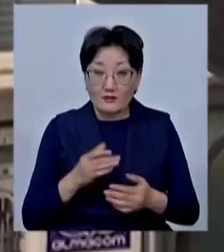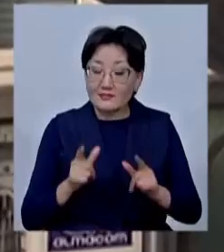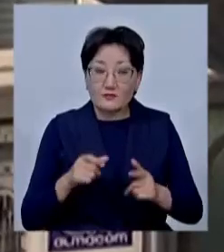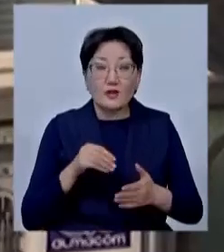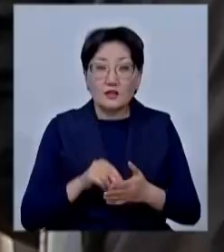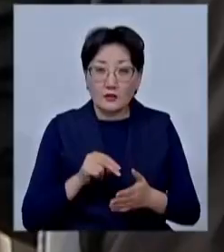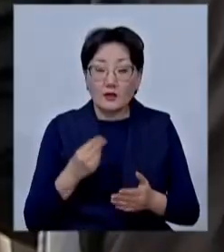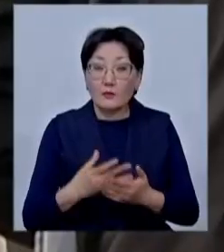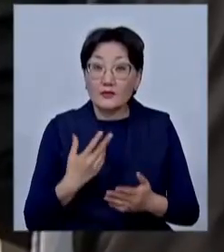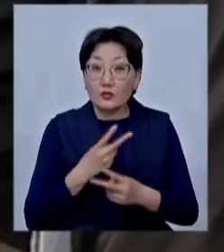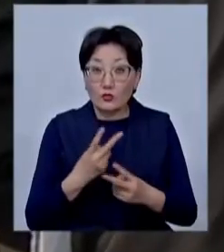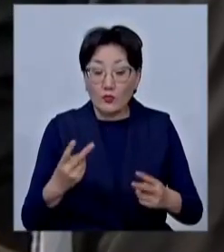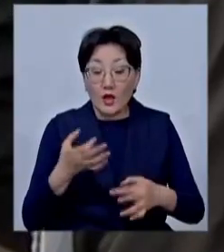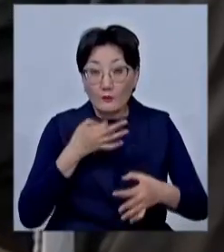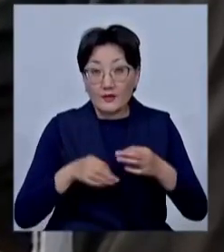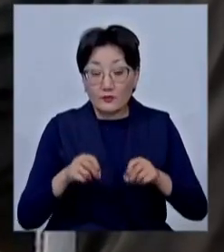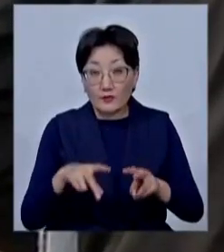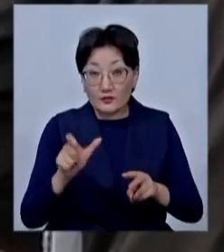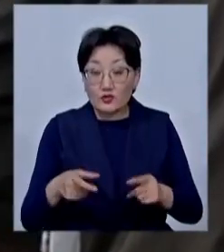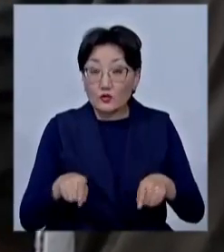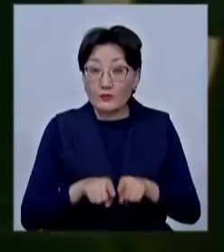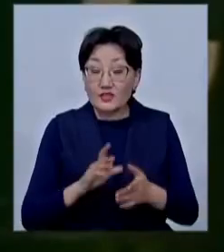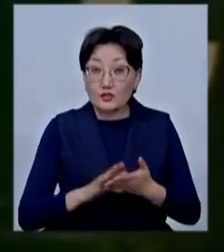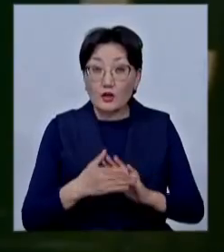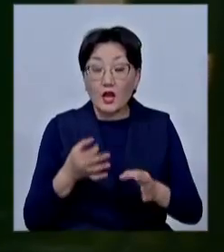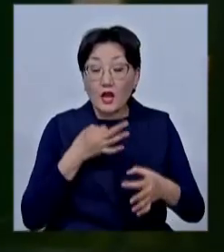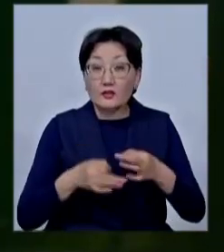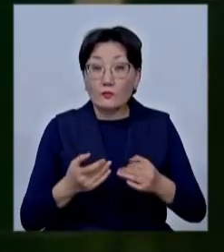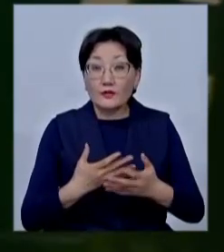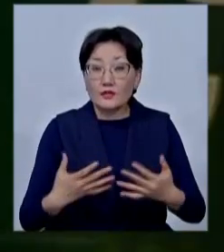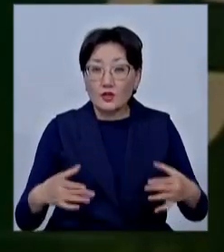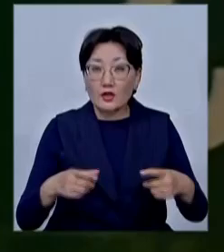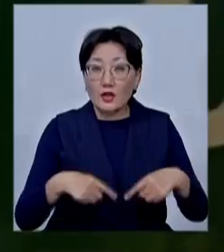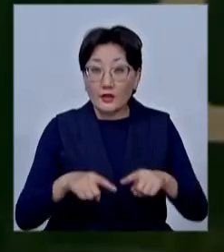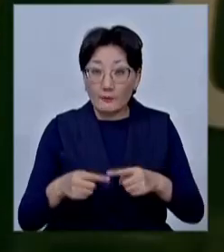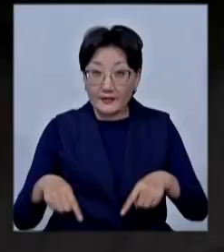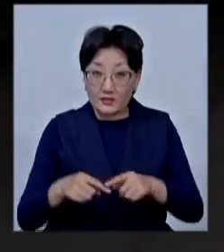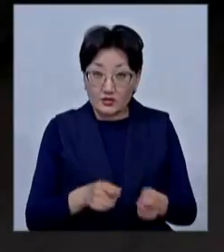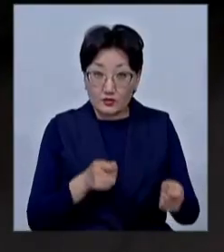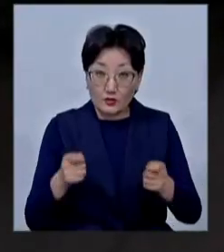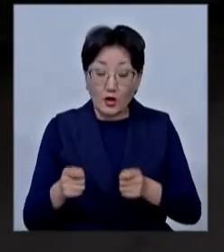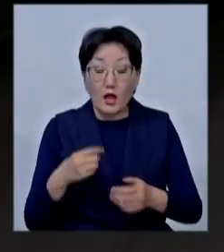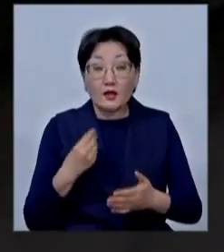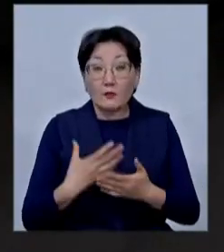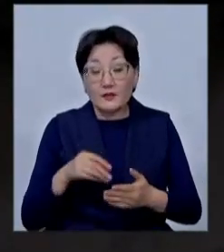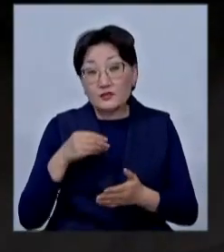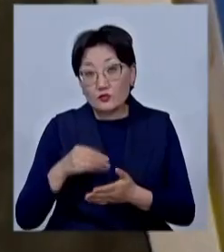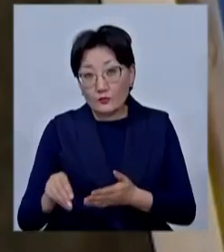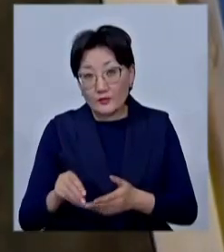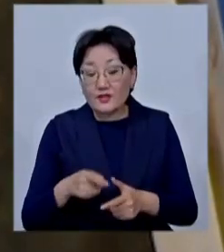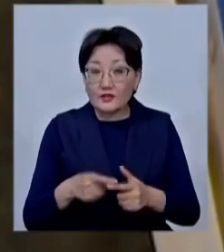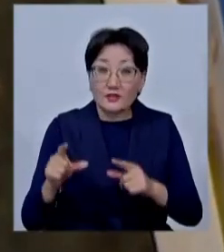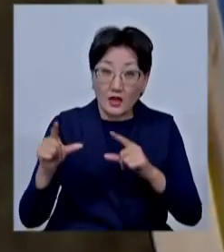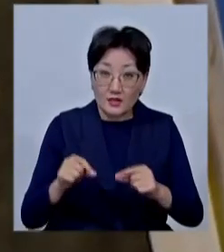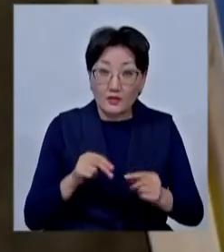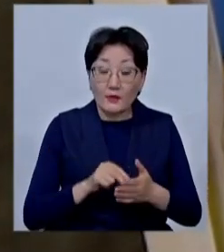екенін көріп тұрмыз. Ал фармацевт маман бұл жағдайды дәрілер әр түрлі компаниялардан келет деп түсіндірді. Бірін қымбат алсақ, енді бірін арзан